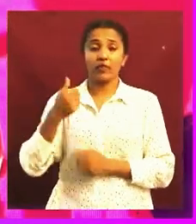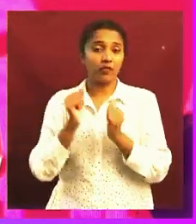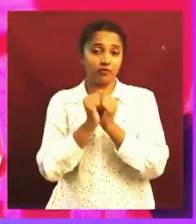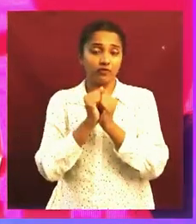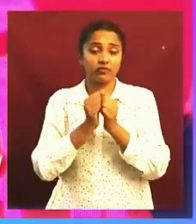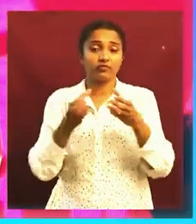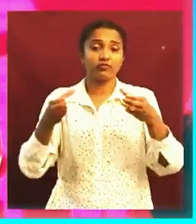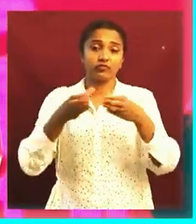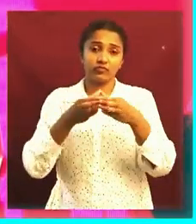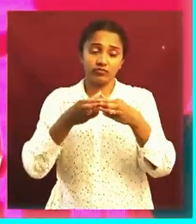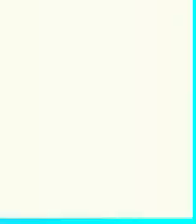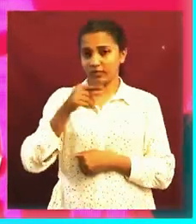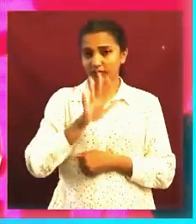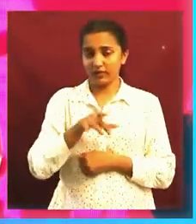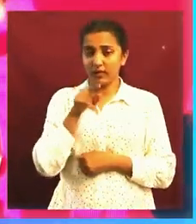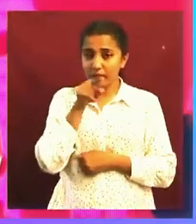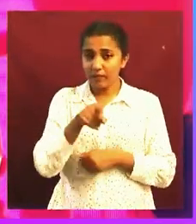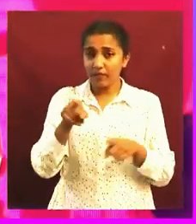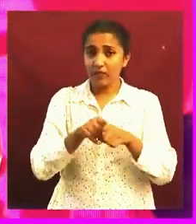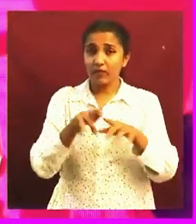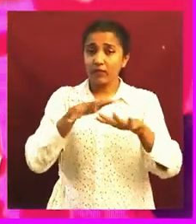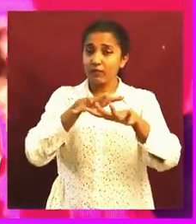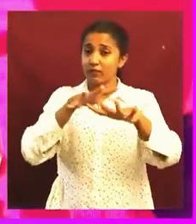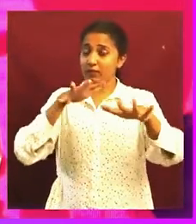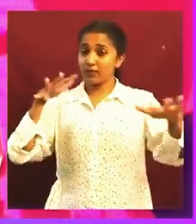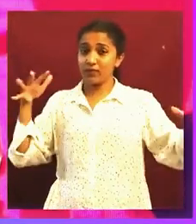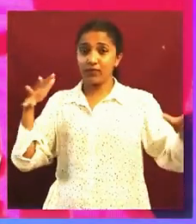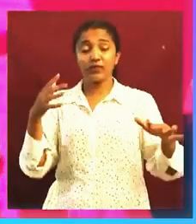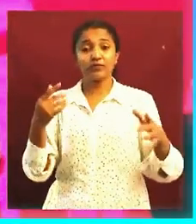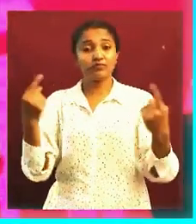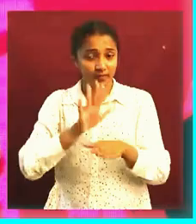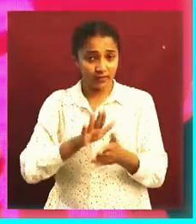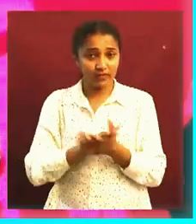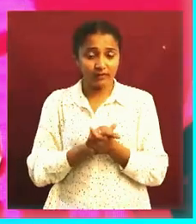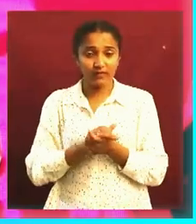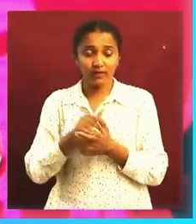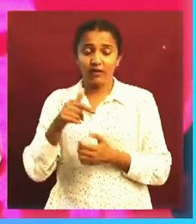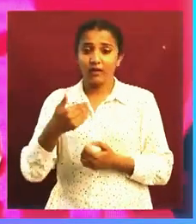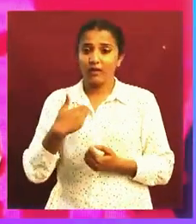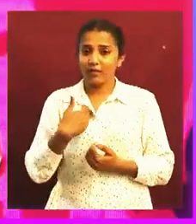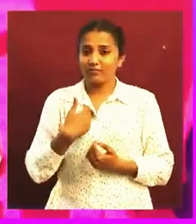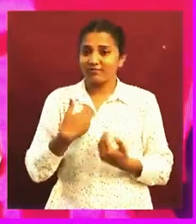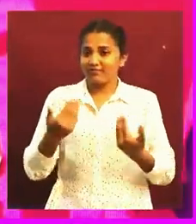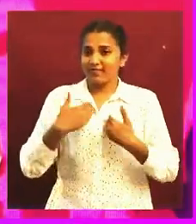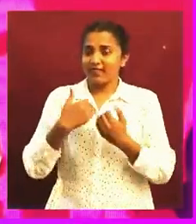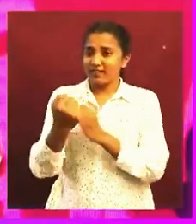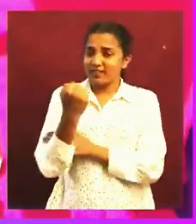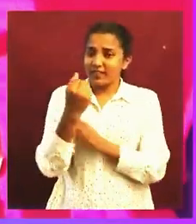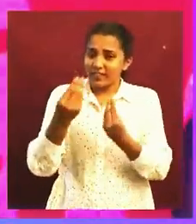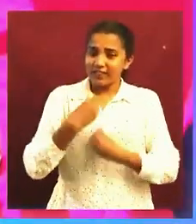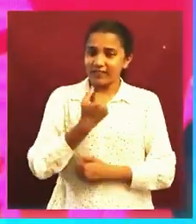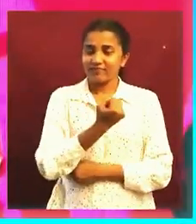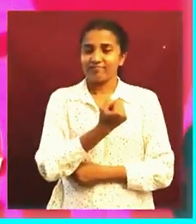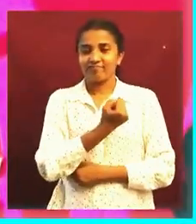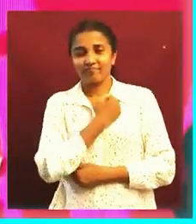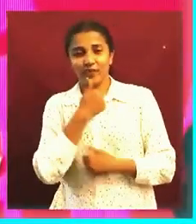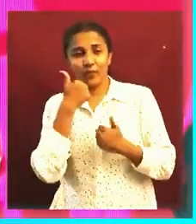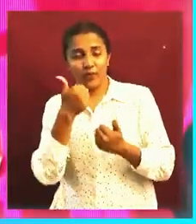කරන කණ්ඩායම මේ ඉන්නේ. මේ තරම් විශාල ප්‍රමාණයක් සහභාගී වීම අපිට ශක්තිය දෙනවා, අපිට ධෛර්යය